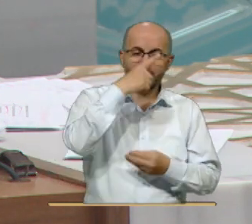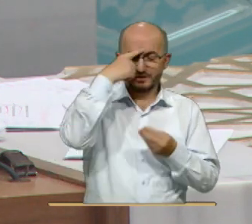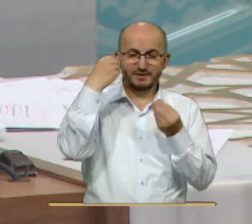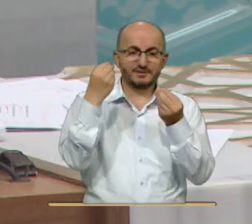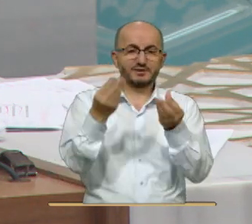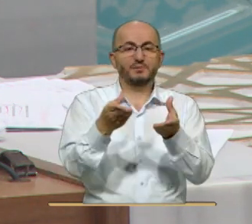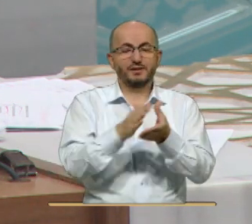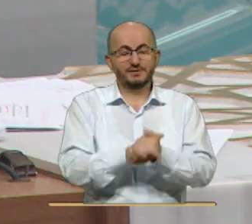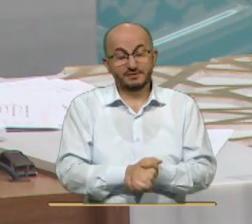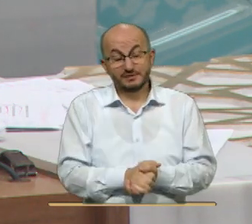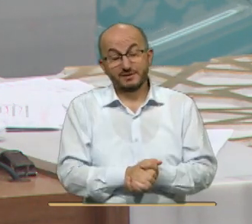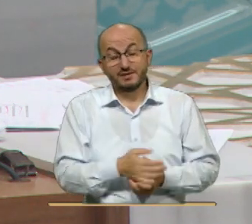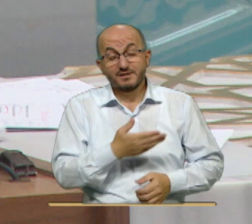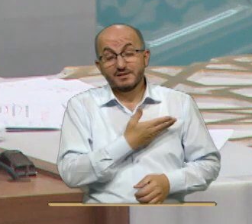eylesin.